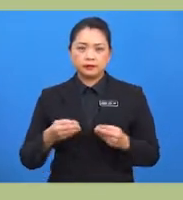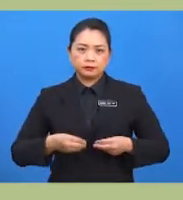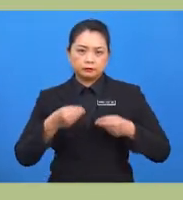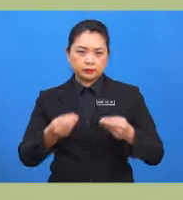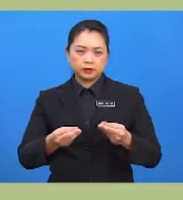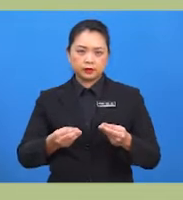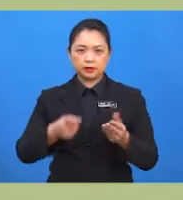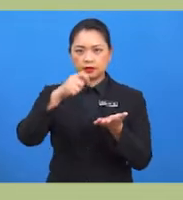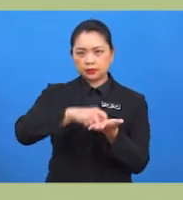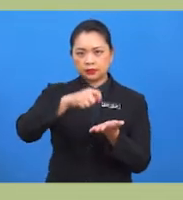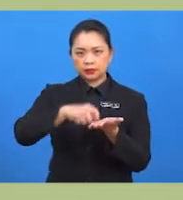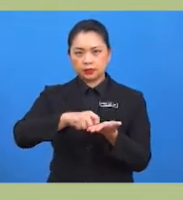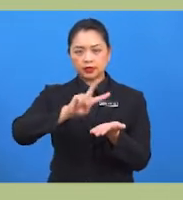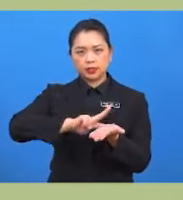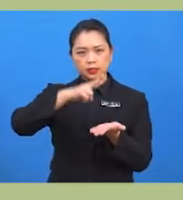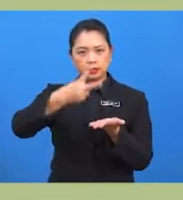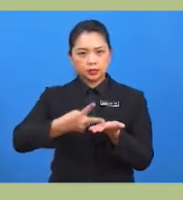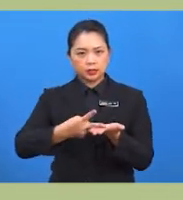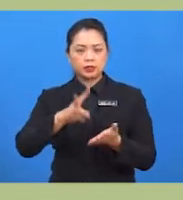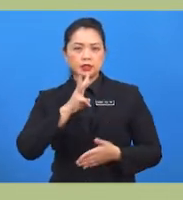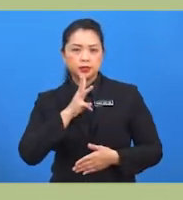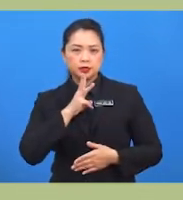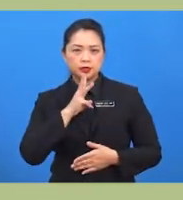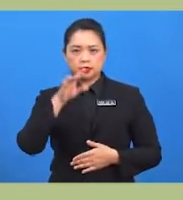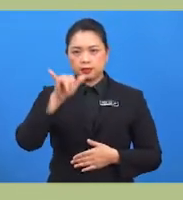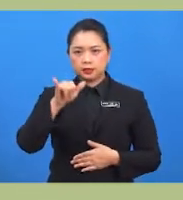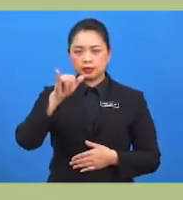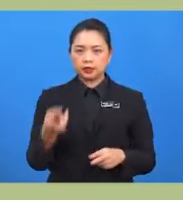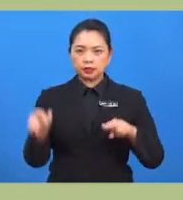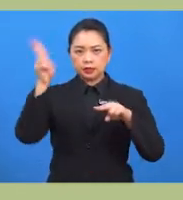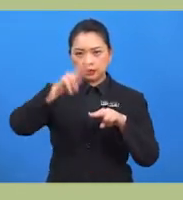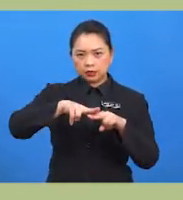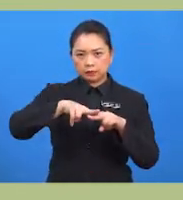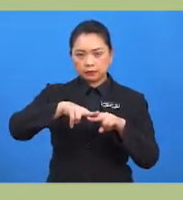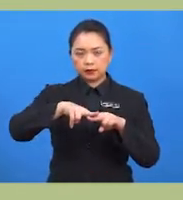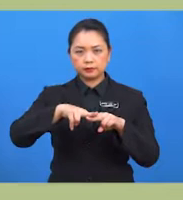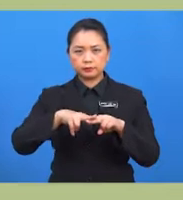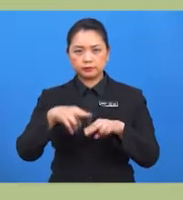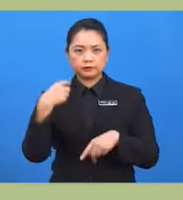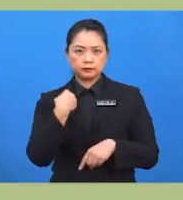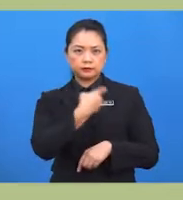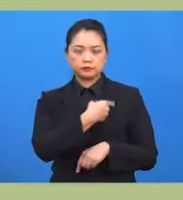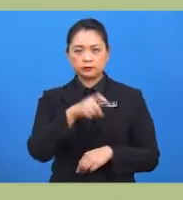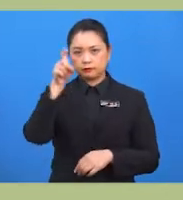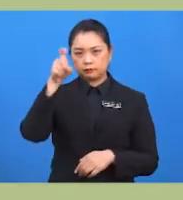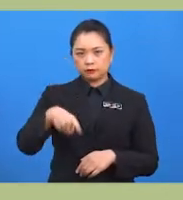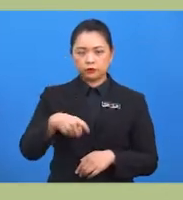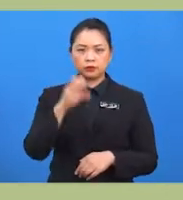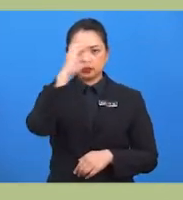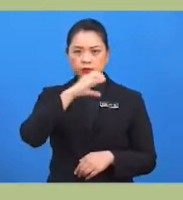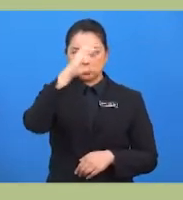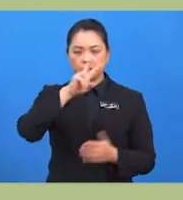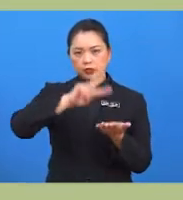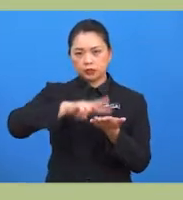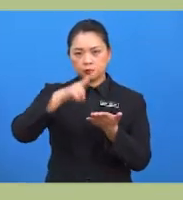hai bagi menghitung isipadu air yang ditambahkan kedalam simmitri itu kita perlu mencari